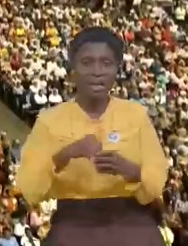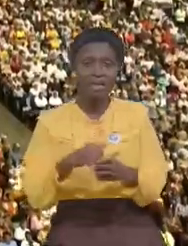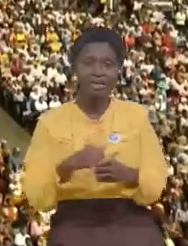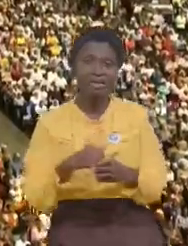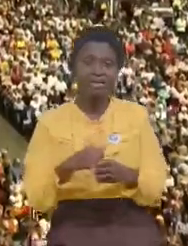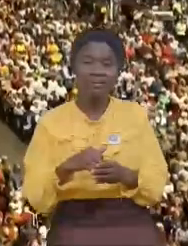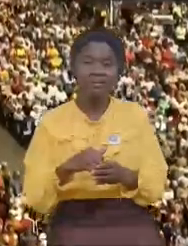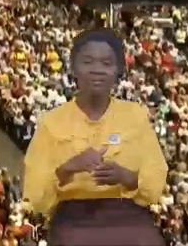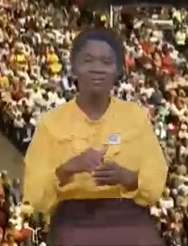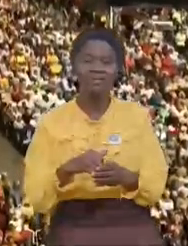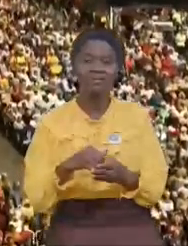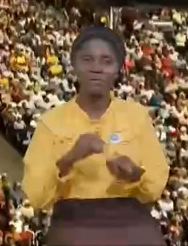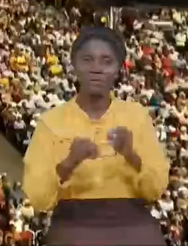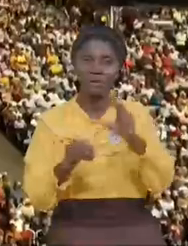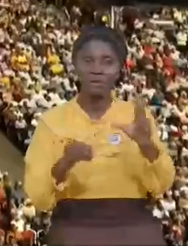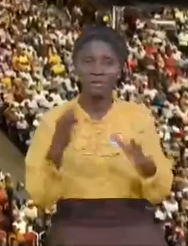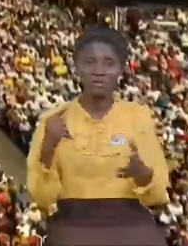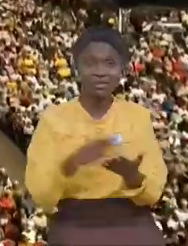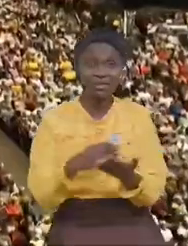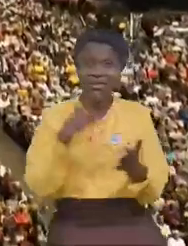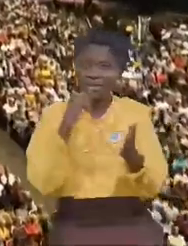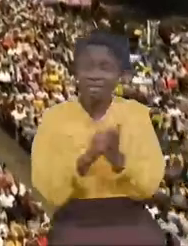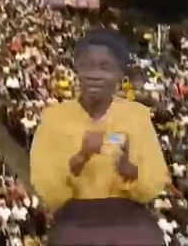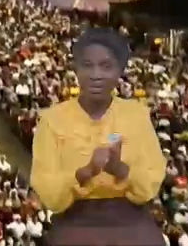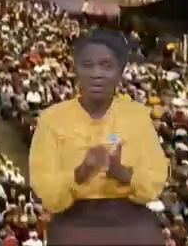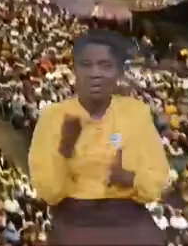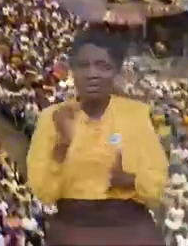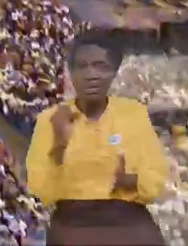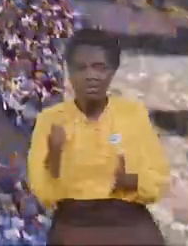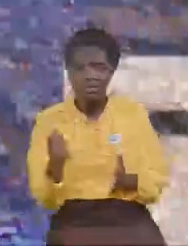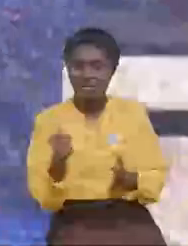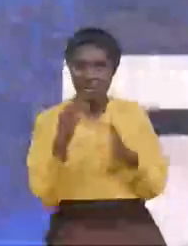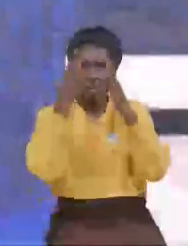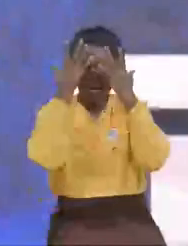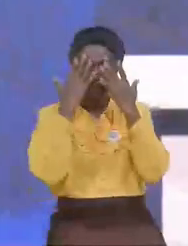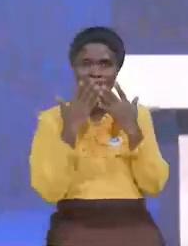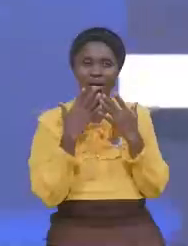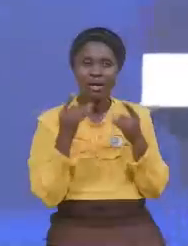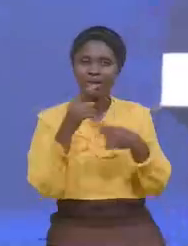Au troisième couplet dit que il y a un jour triste qui vient.